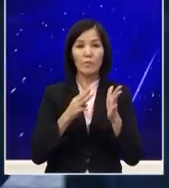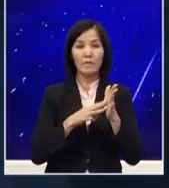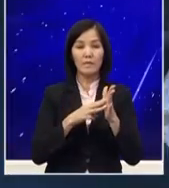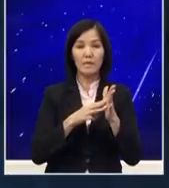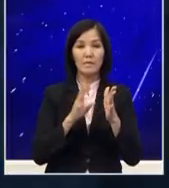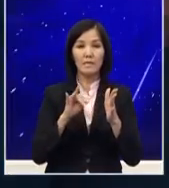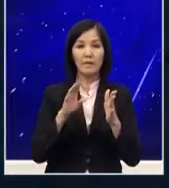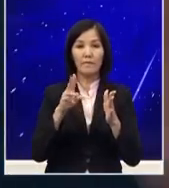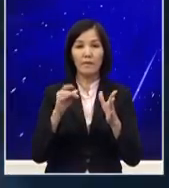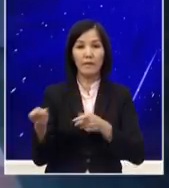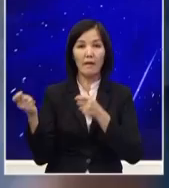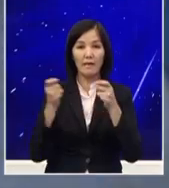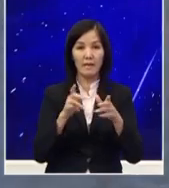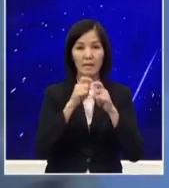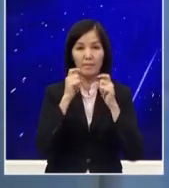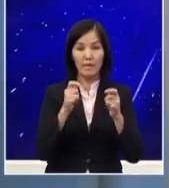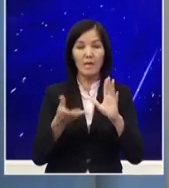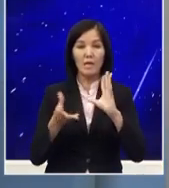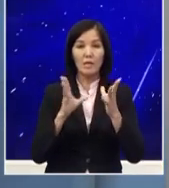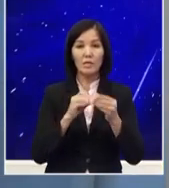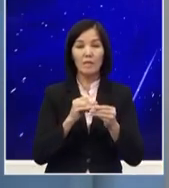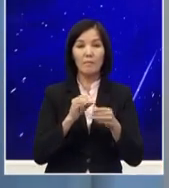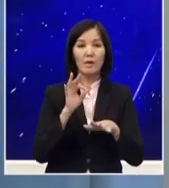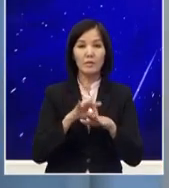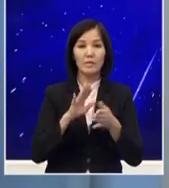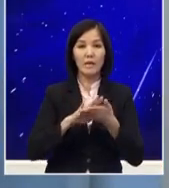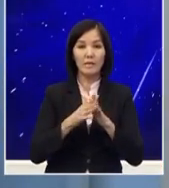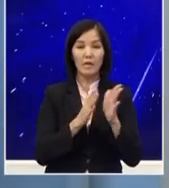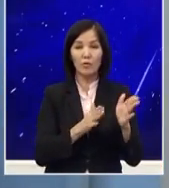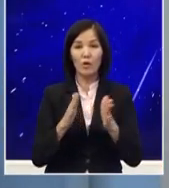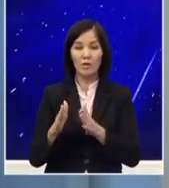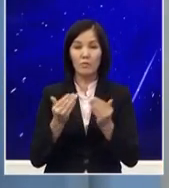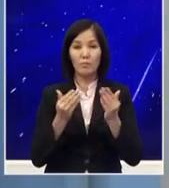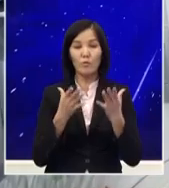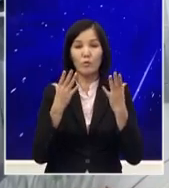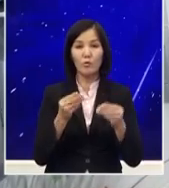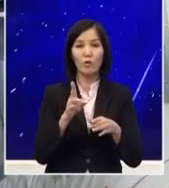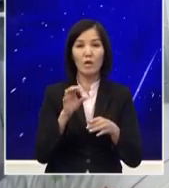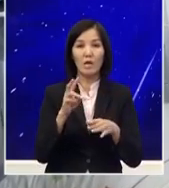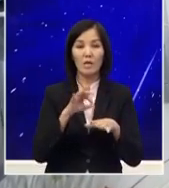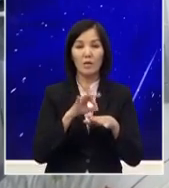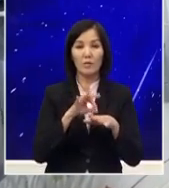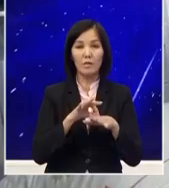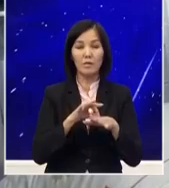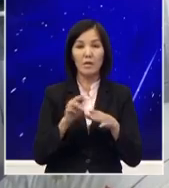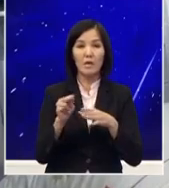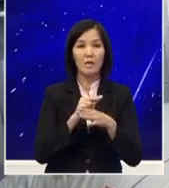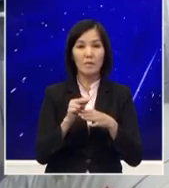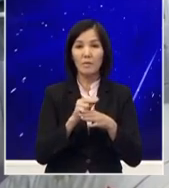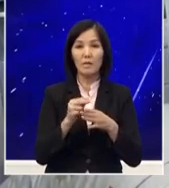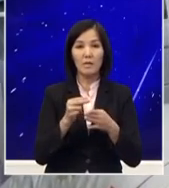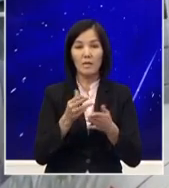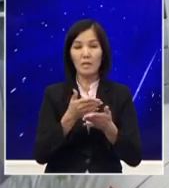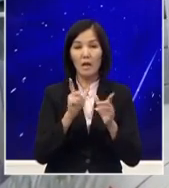оттегі концентраты әкелінген. Жалпы Ақсуда эпидемиологиялық жағдай тұрақты. Бүгінде корона індетпен ем алып жатқандар жоқ. Десе де